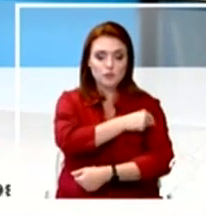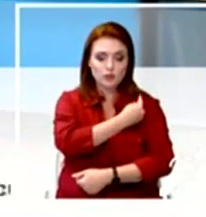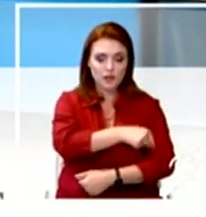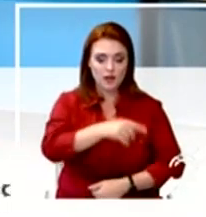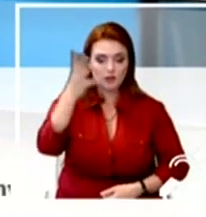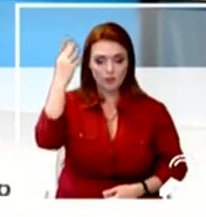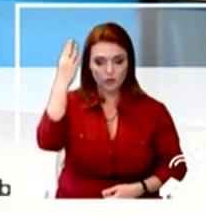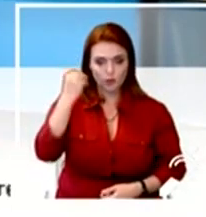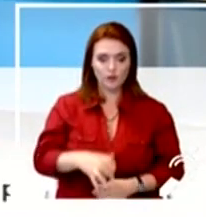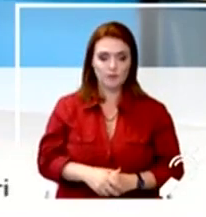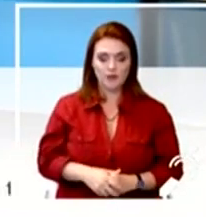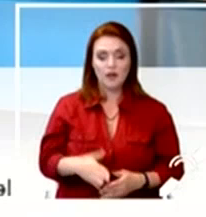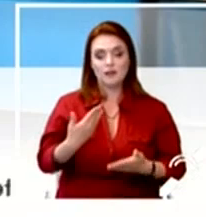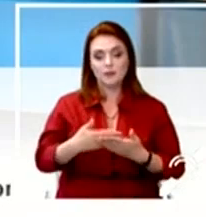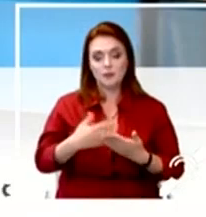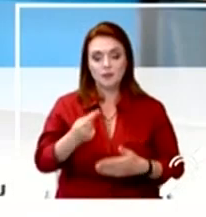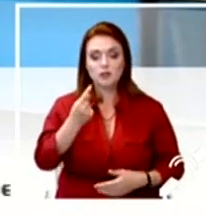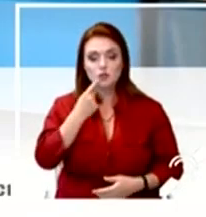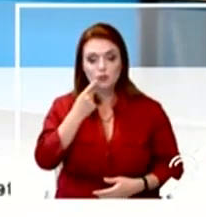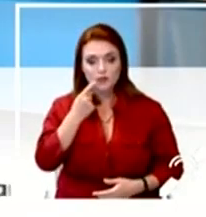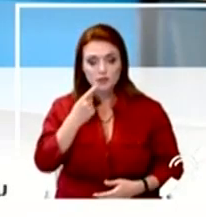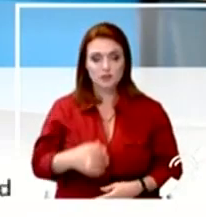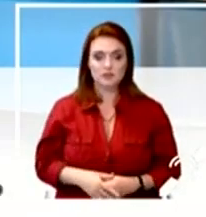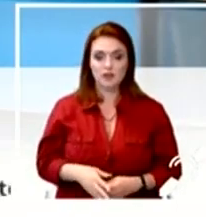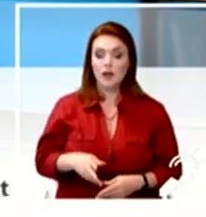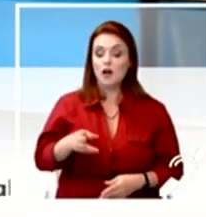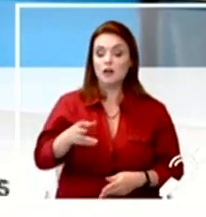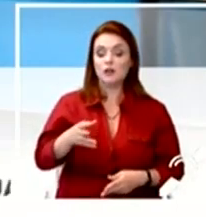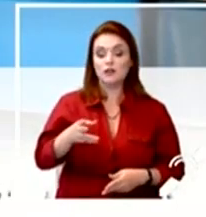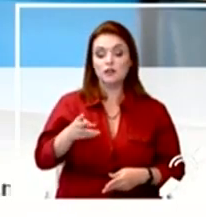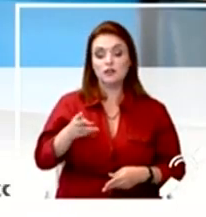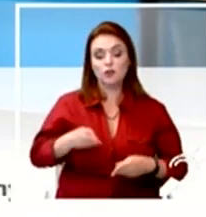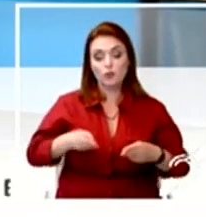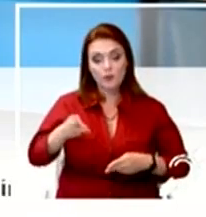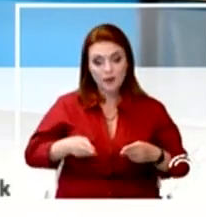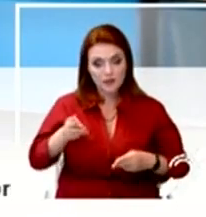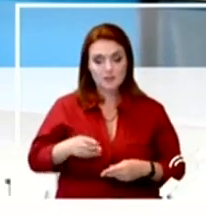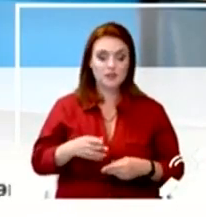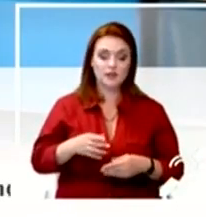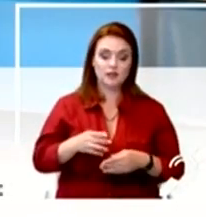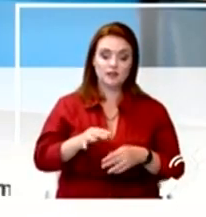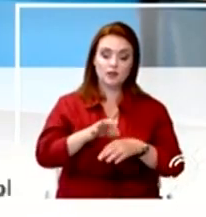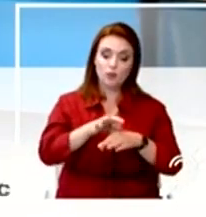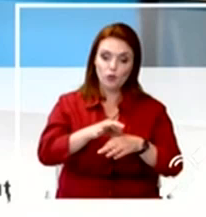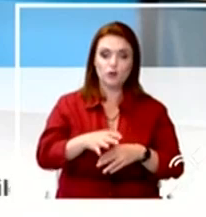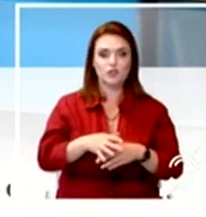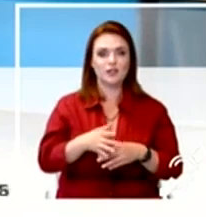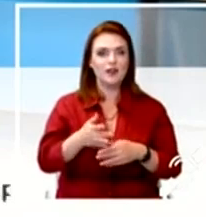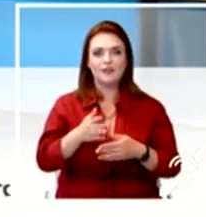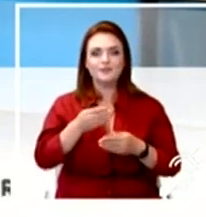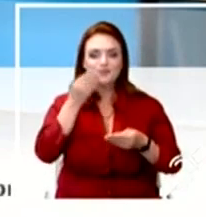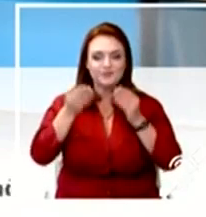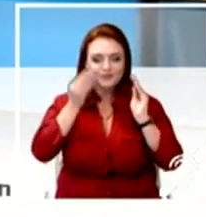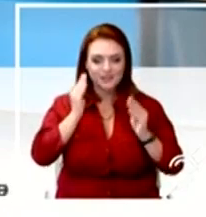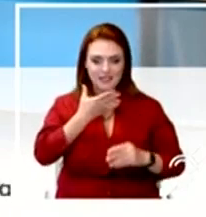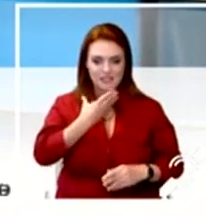in vitro, stomatologia sau chirurgia plastică sunt proceduri cunoscute deja în rândul turiștilor străini. În câteva zile la Chișinău